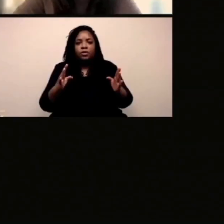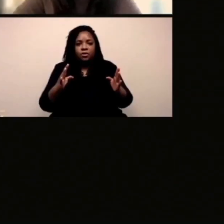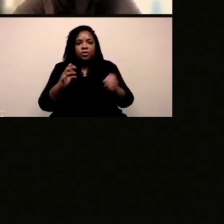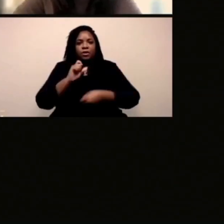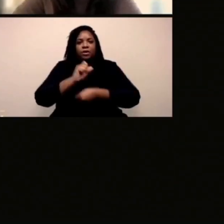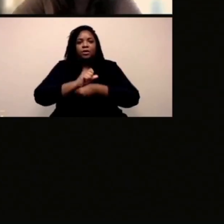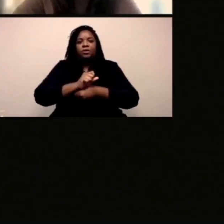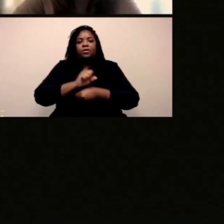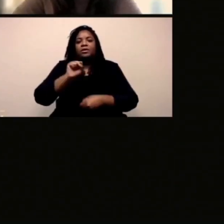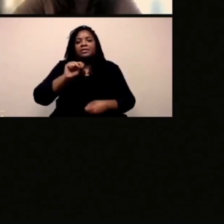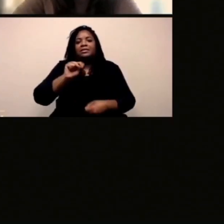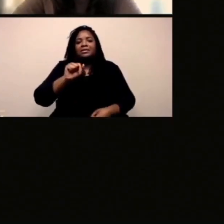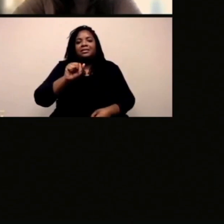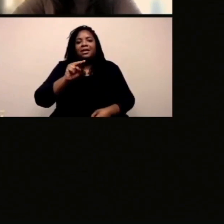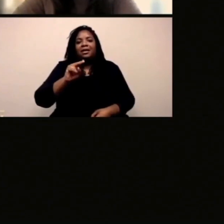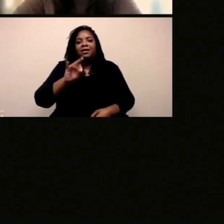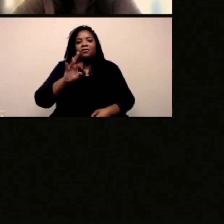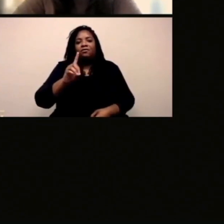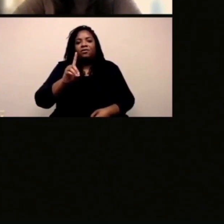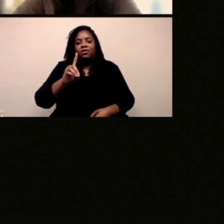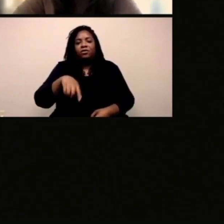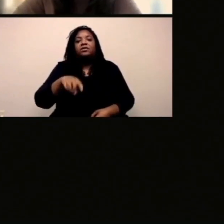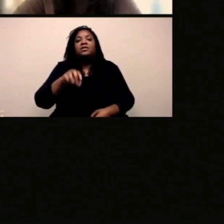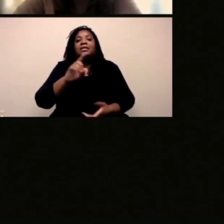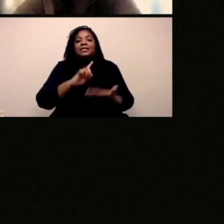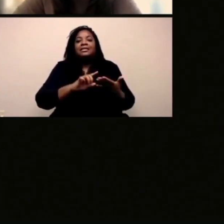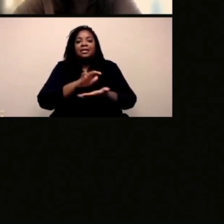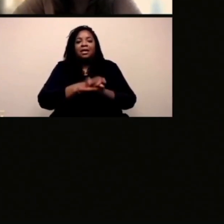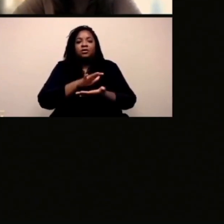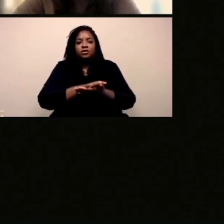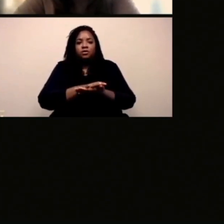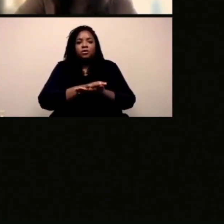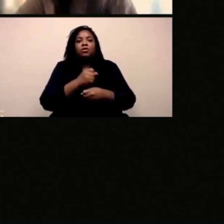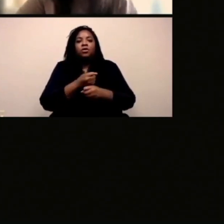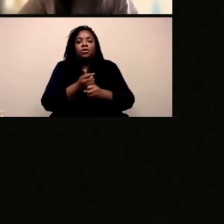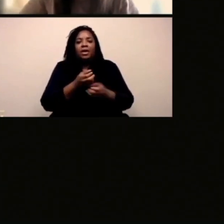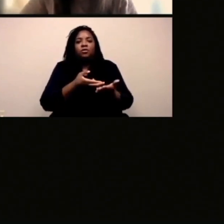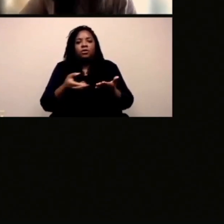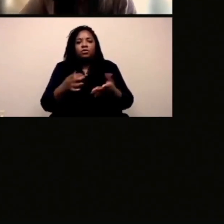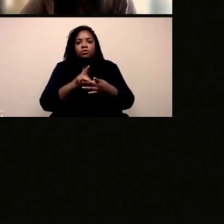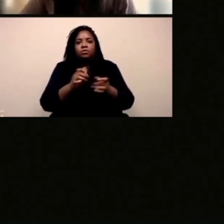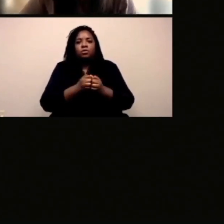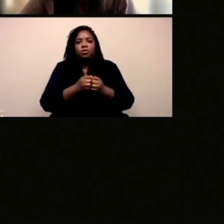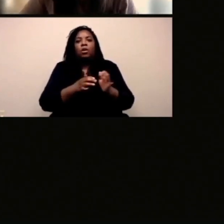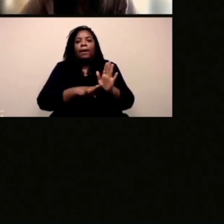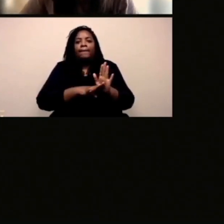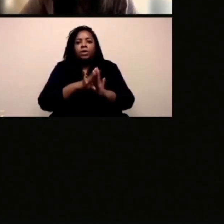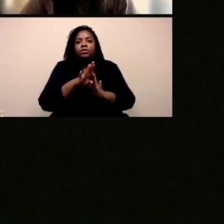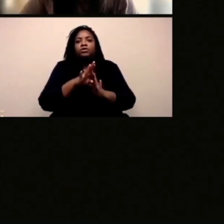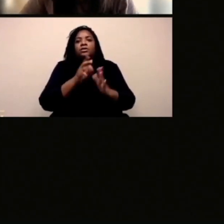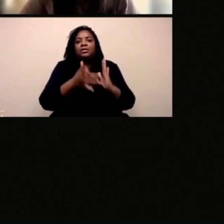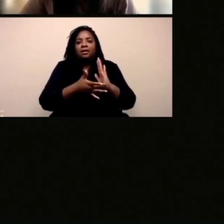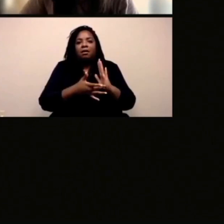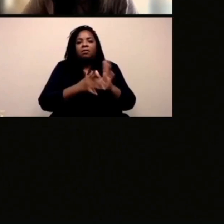Ok, sono l'area educatrice di disegno e lavoro e